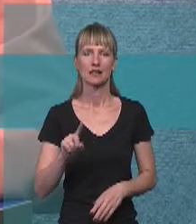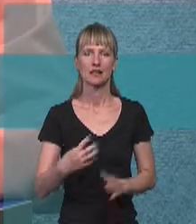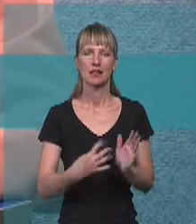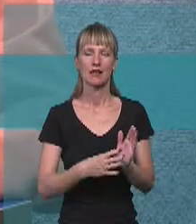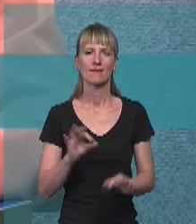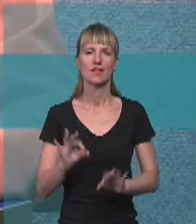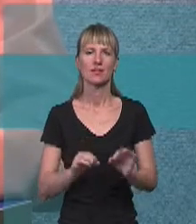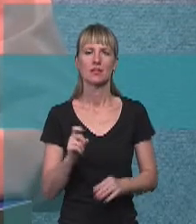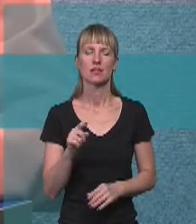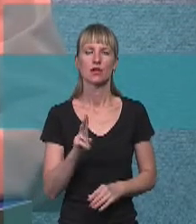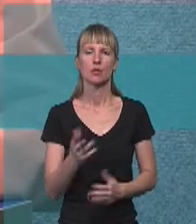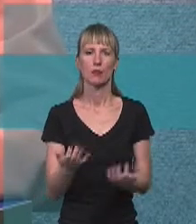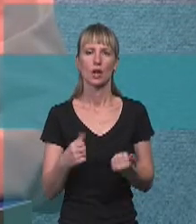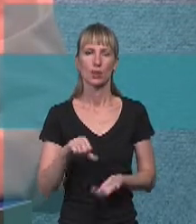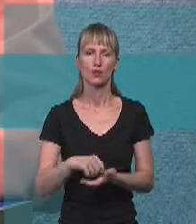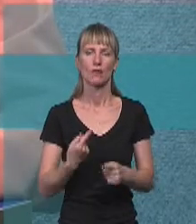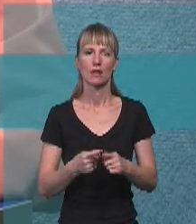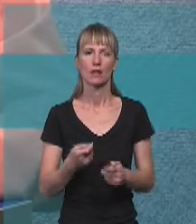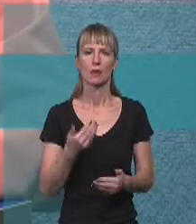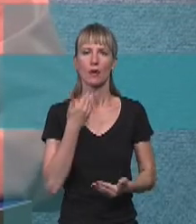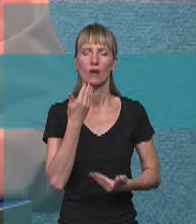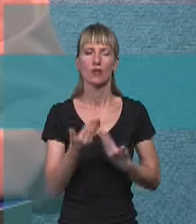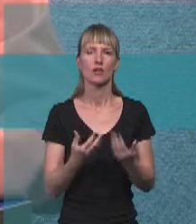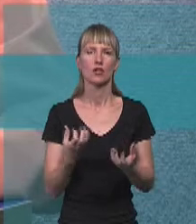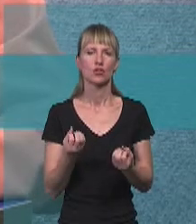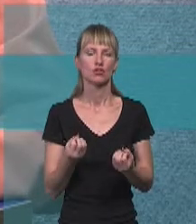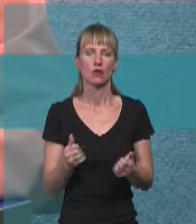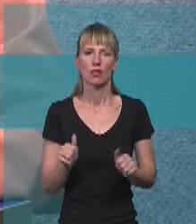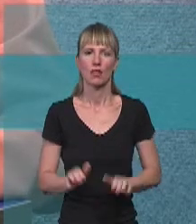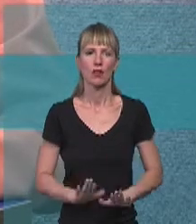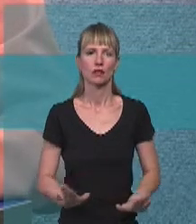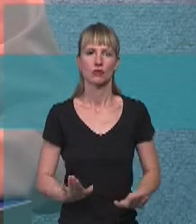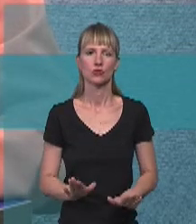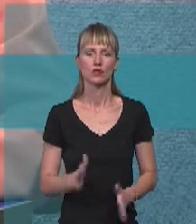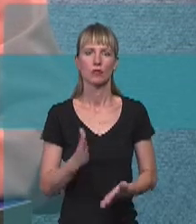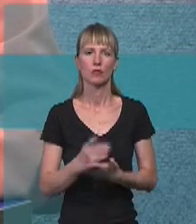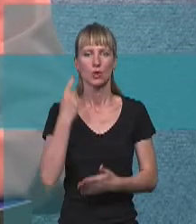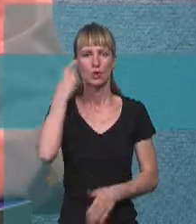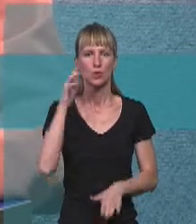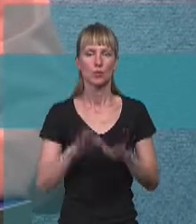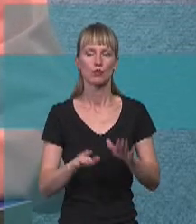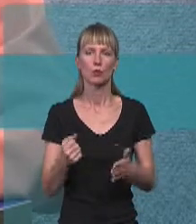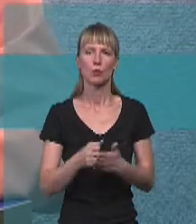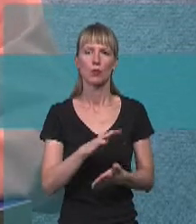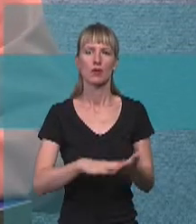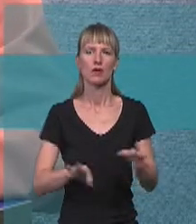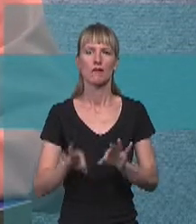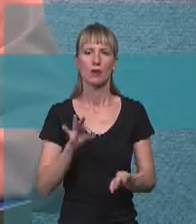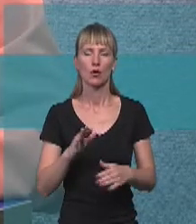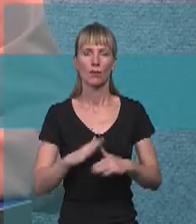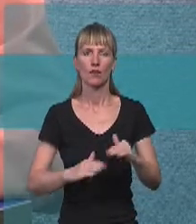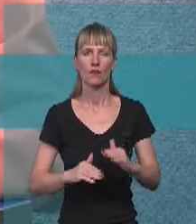з тих, хто брали участь в цьому анкетуванні, ще не визначилися або мають сумніви щодо подальшого вибору